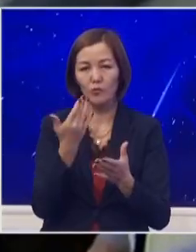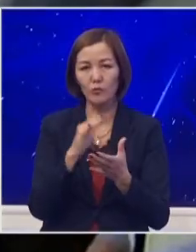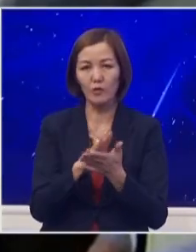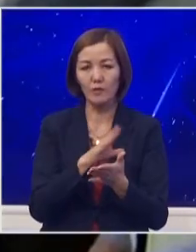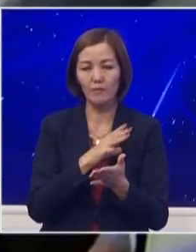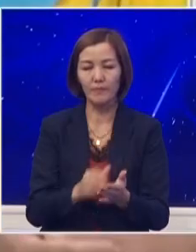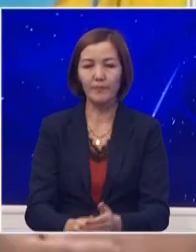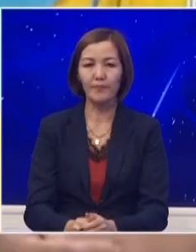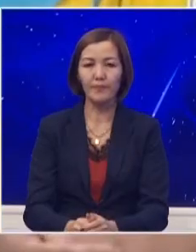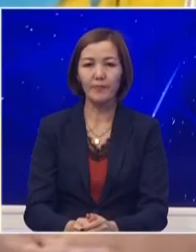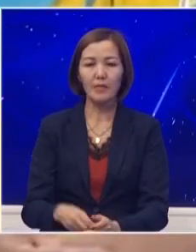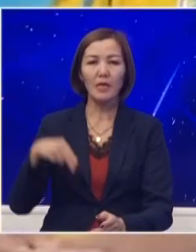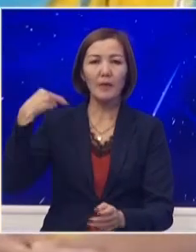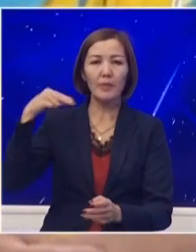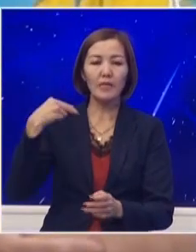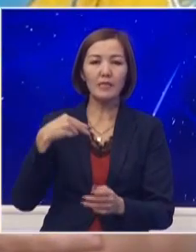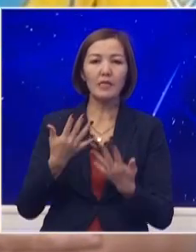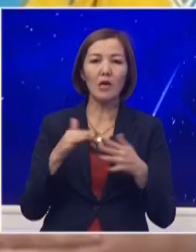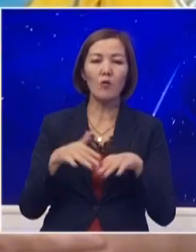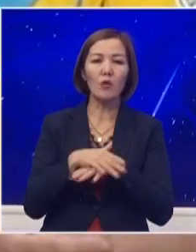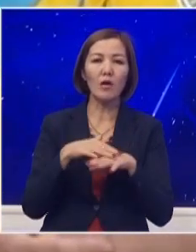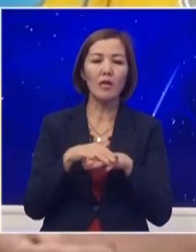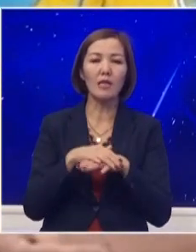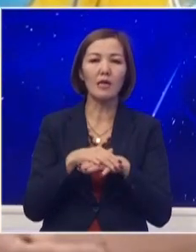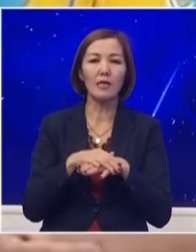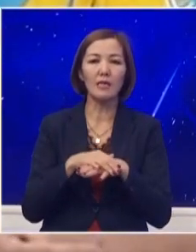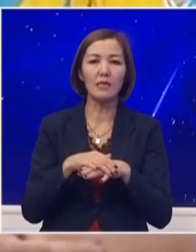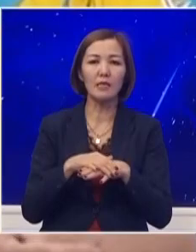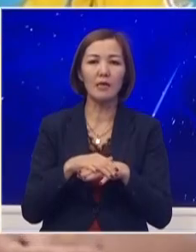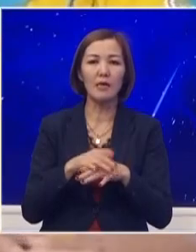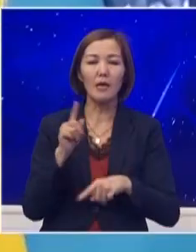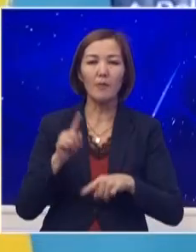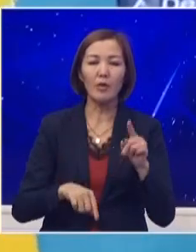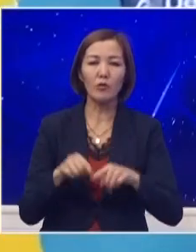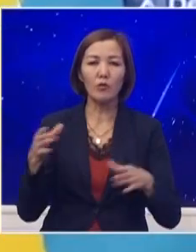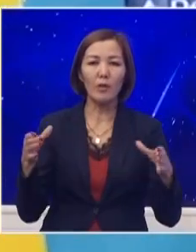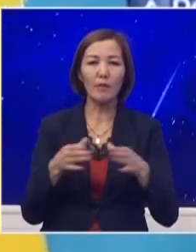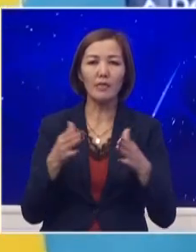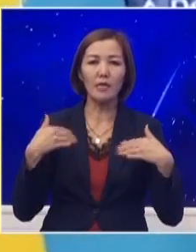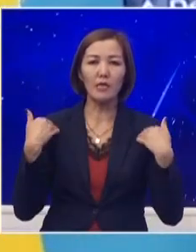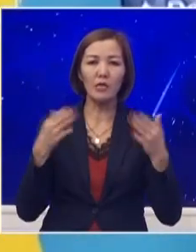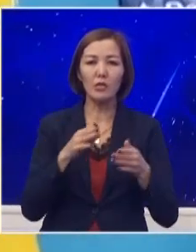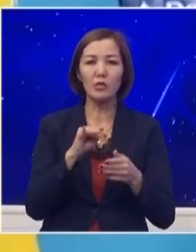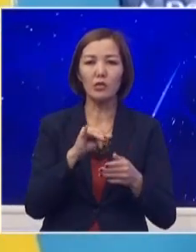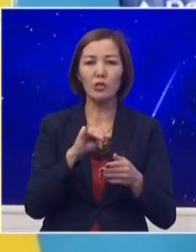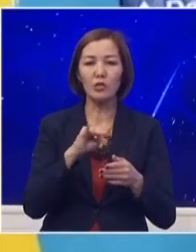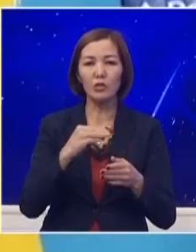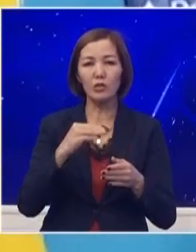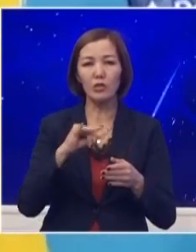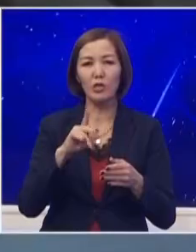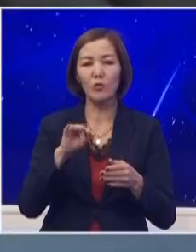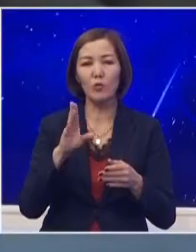отырмыз. Президентке ауыл халық демократиялық патриоттық партиясы атынан ұсынылған кандидат Жигули Дайрабаев Шығыс Қазақстан облысына